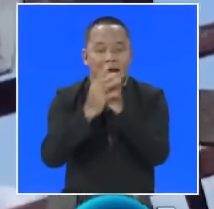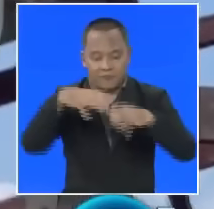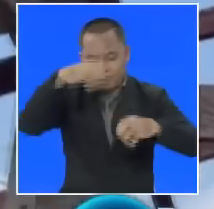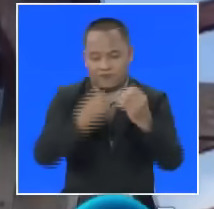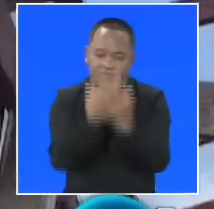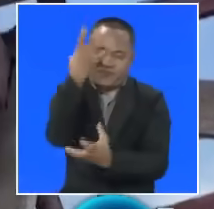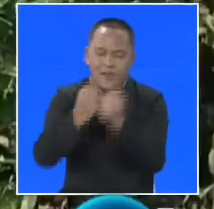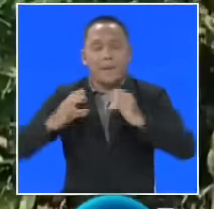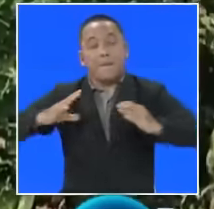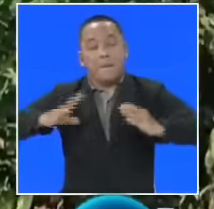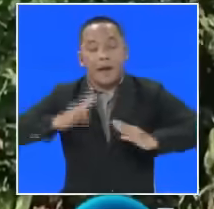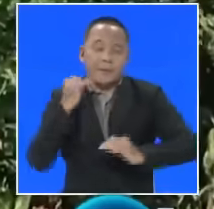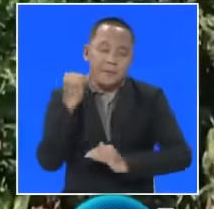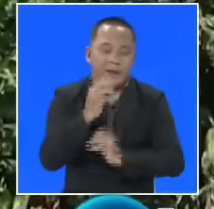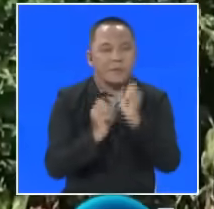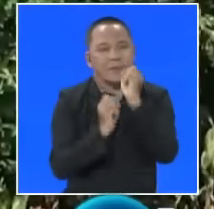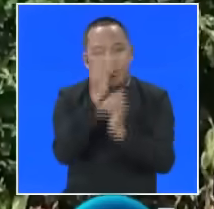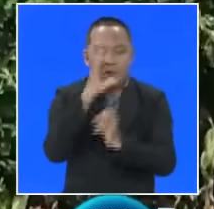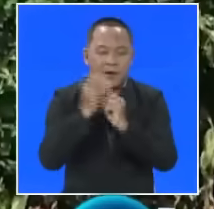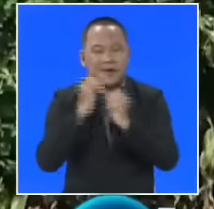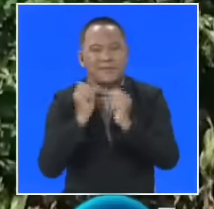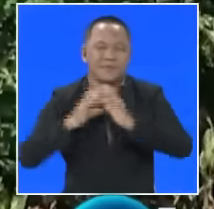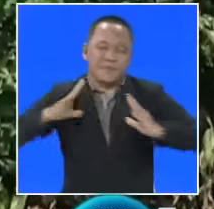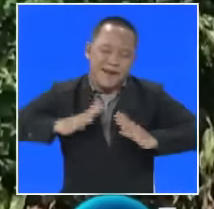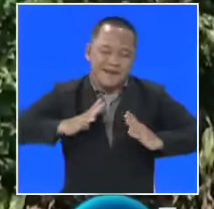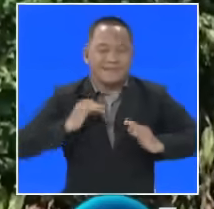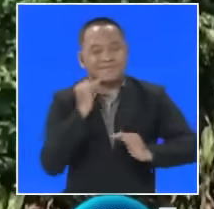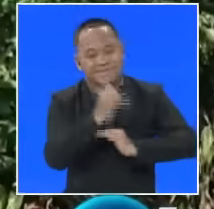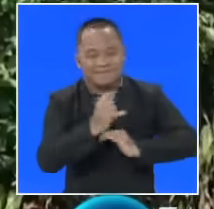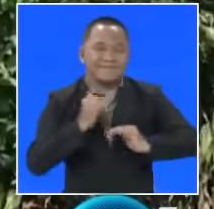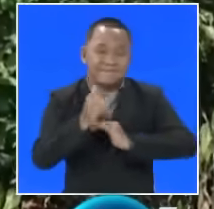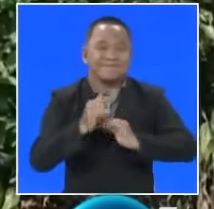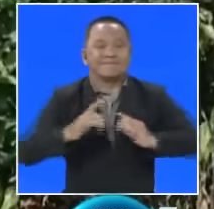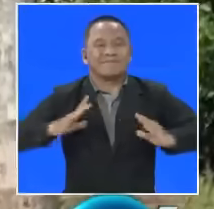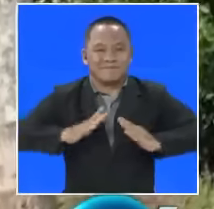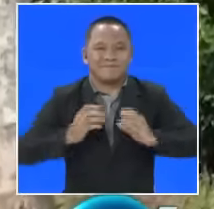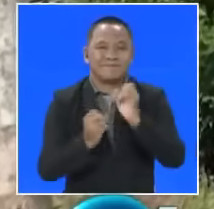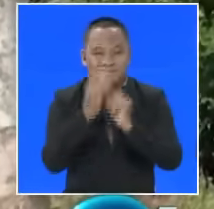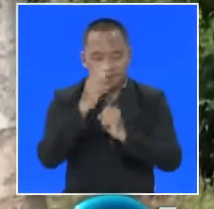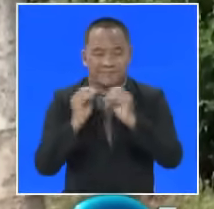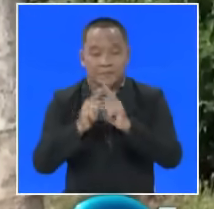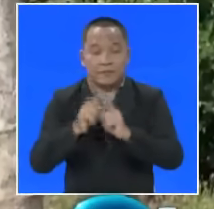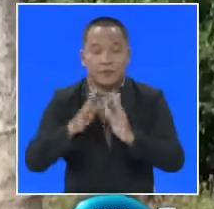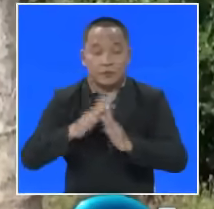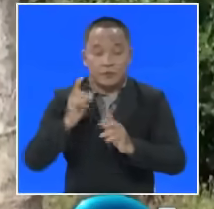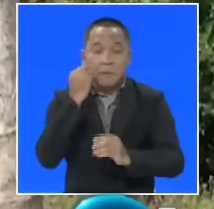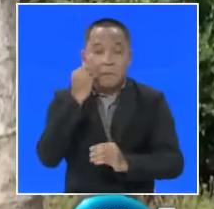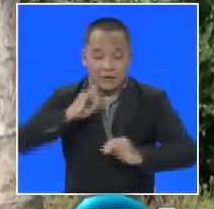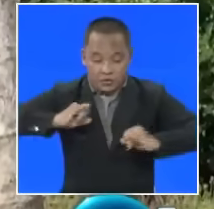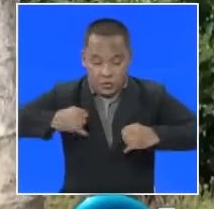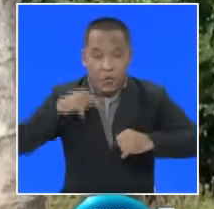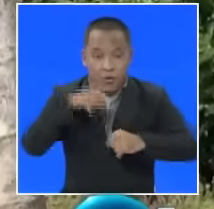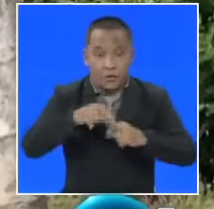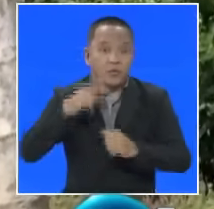พื่อเอาไว้พักผ่อนเวลาเข้ามาทำสวนก็มาอยู่ตรงจุดนี้อะไรแบบนี้นะค ะ ตัวของผู้เสียหายรายแรกเชื่อว่